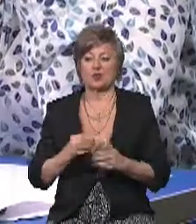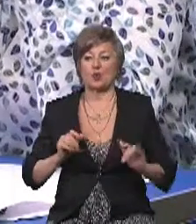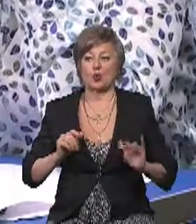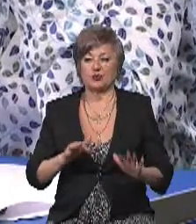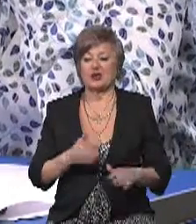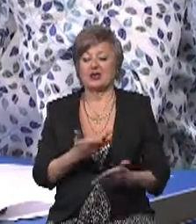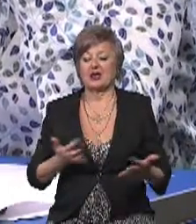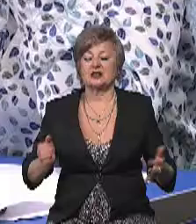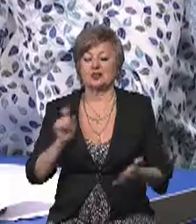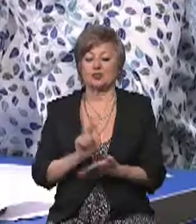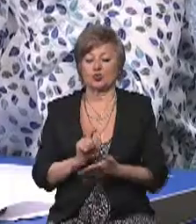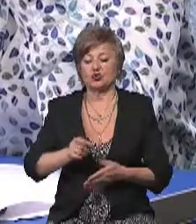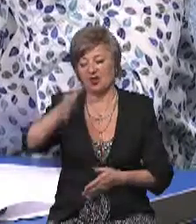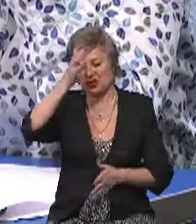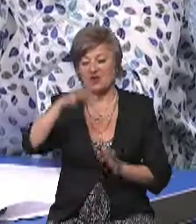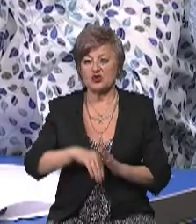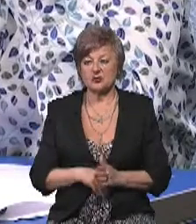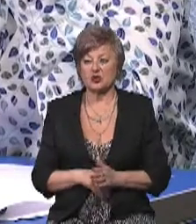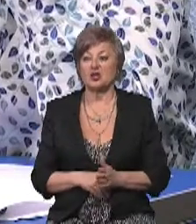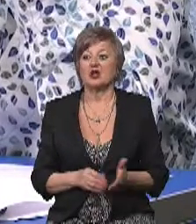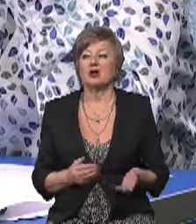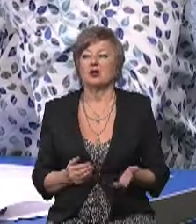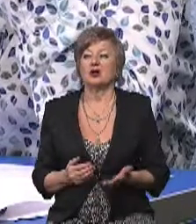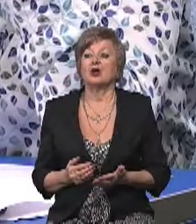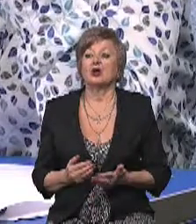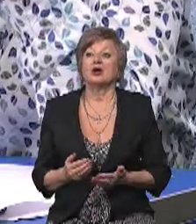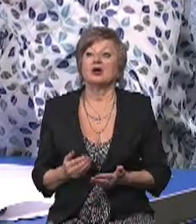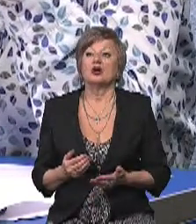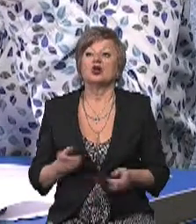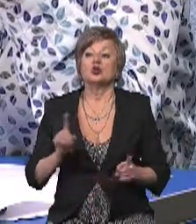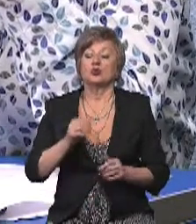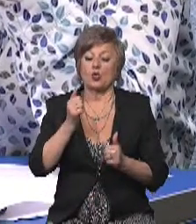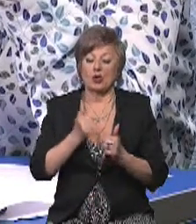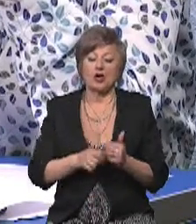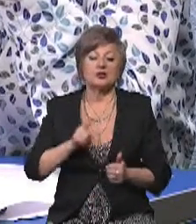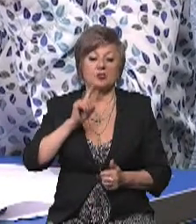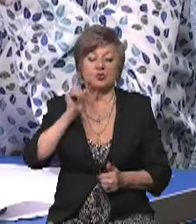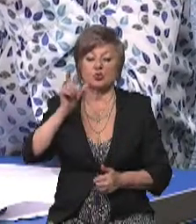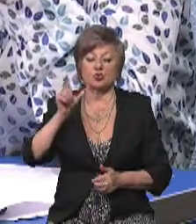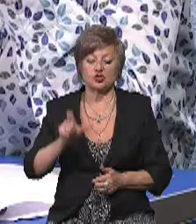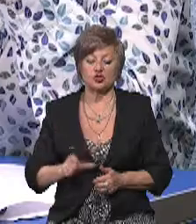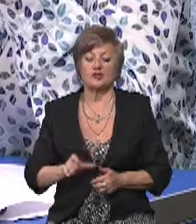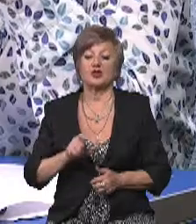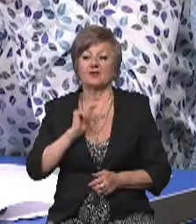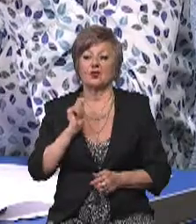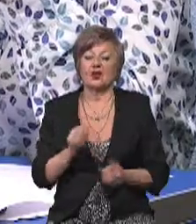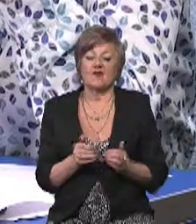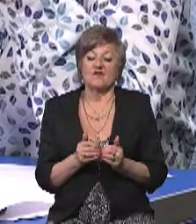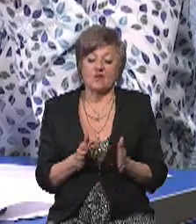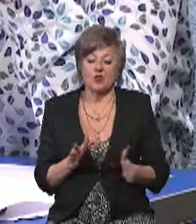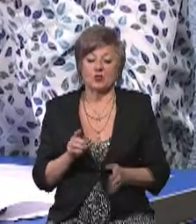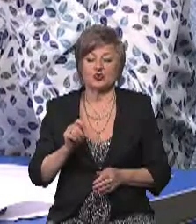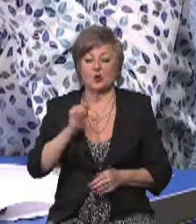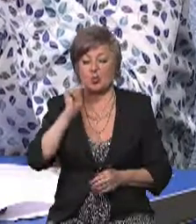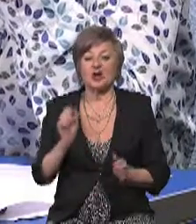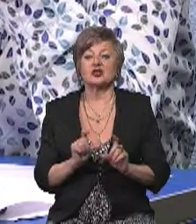різних посадах, в освіті в тому числі, і зараз як ректор університету виступаю, що кожна молода людина в Україні, випускник української